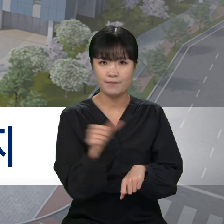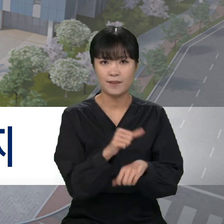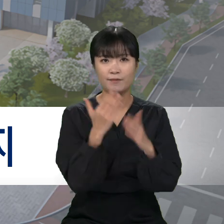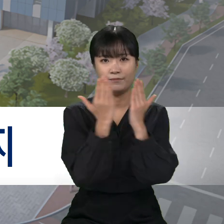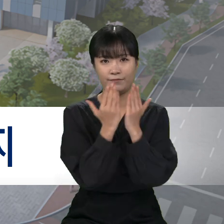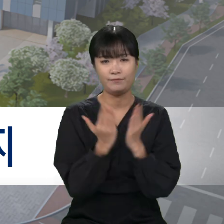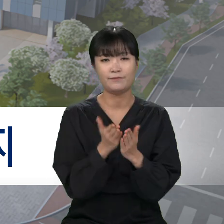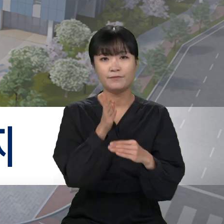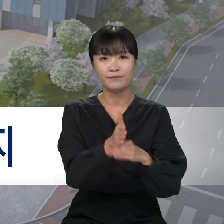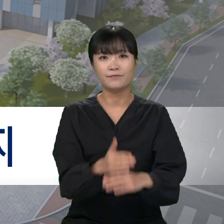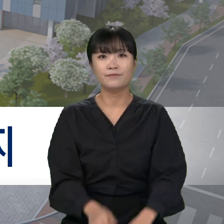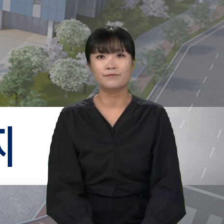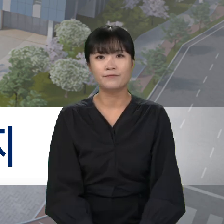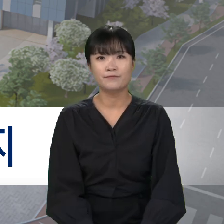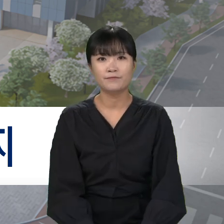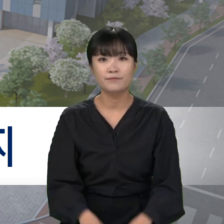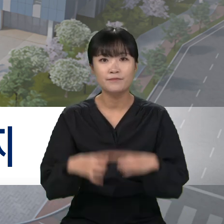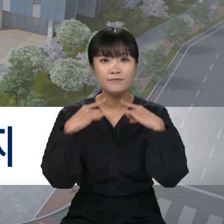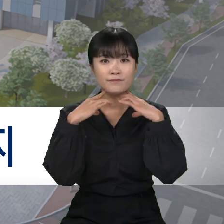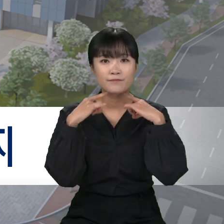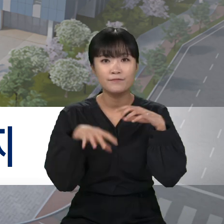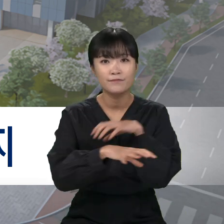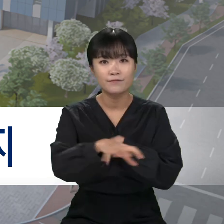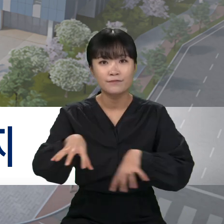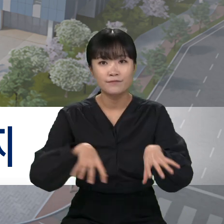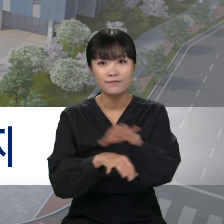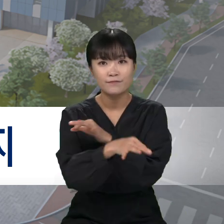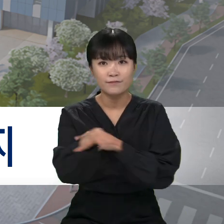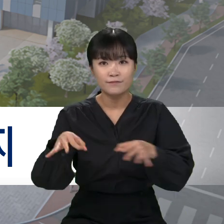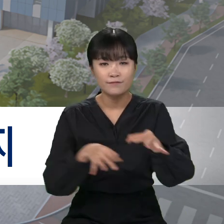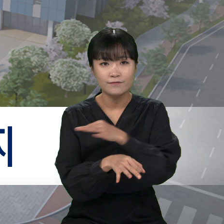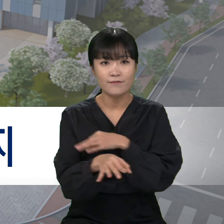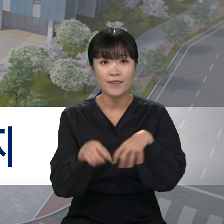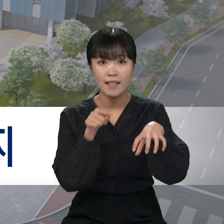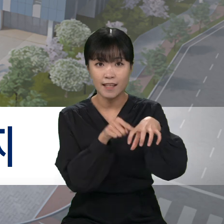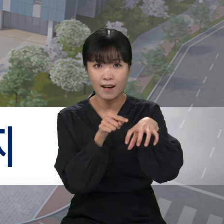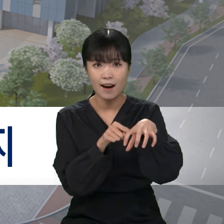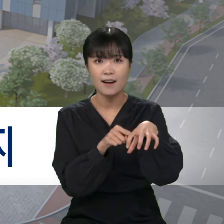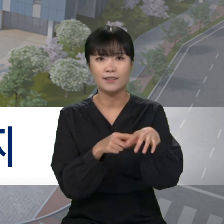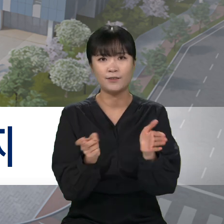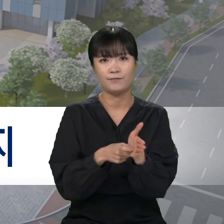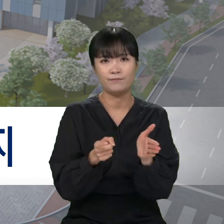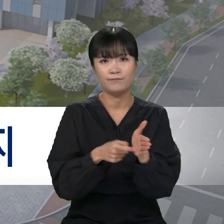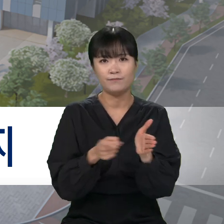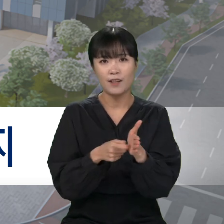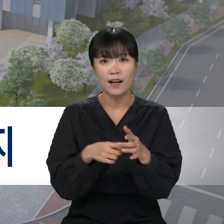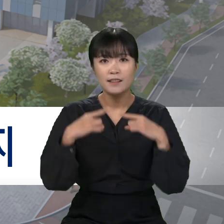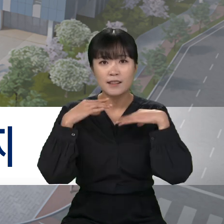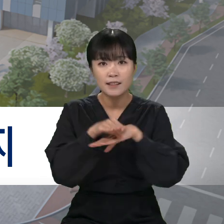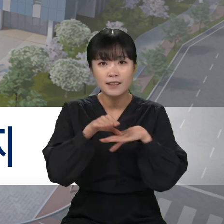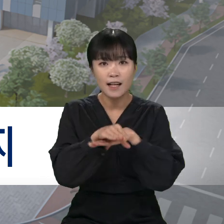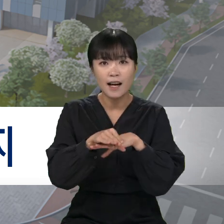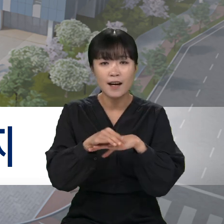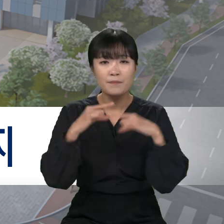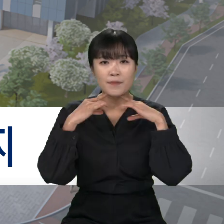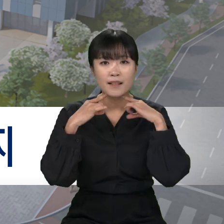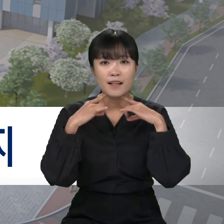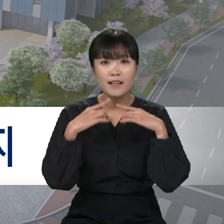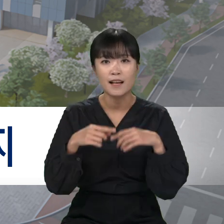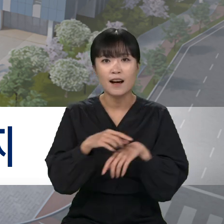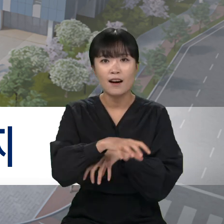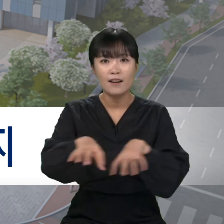시대의 흐름에 발빠르게 대응하고 있는데요 배터리 순환 경제로의 전환을 촉진할 전기차 배터리 자원 순환